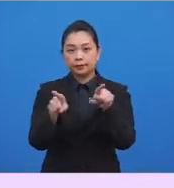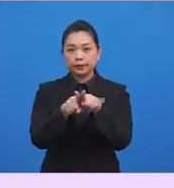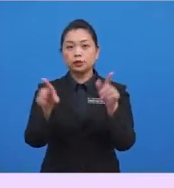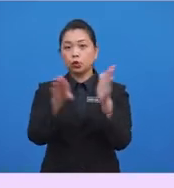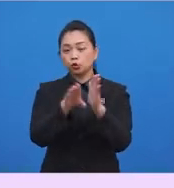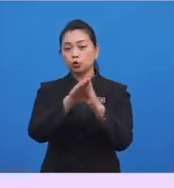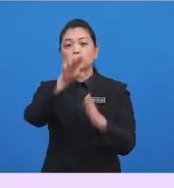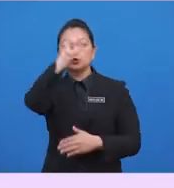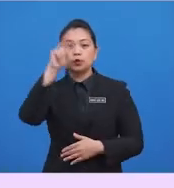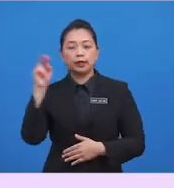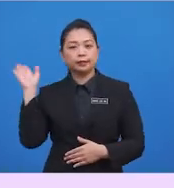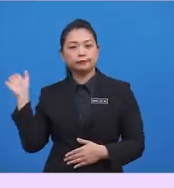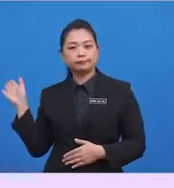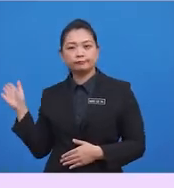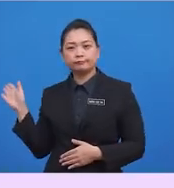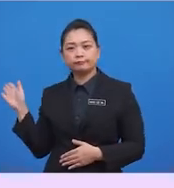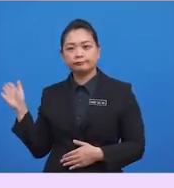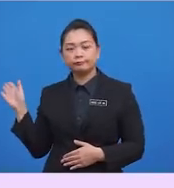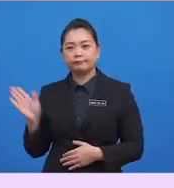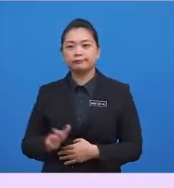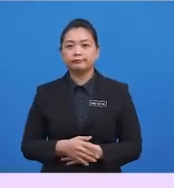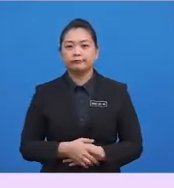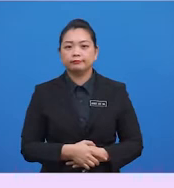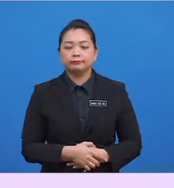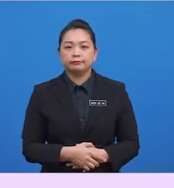bersama contoh soalan yang dipaparkan.